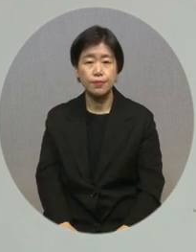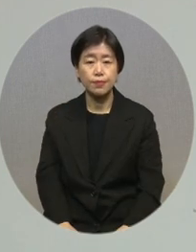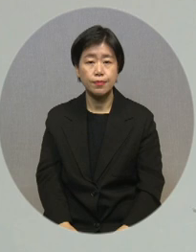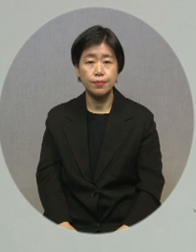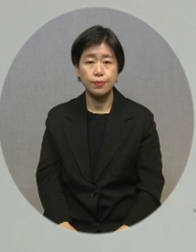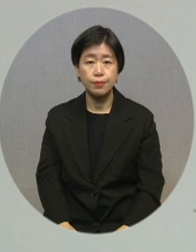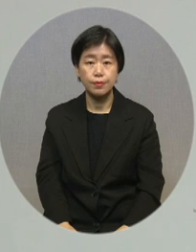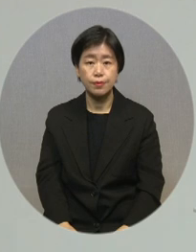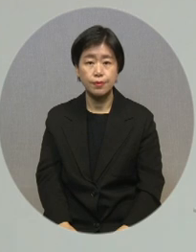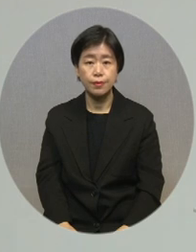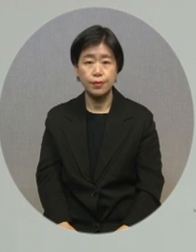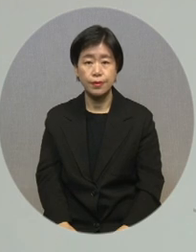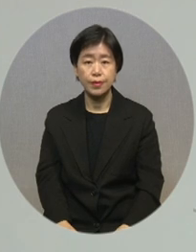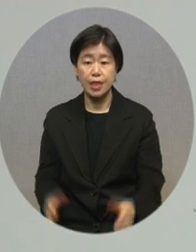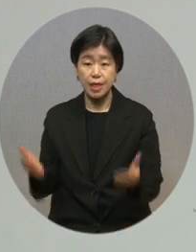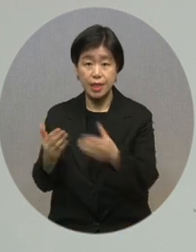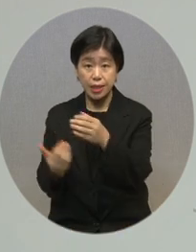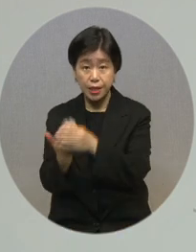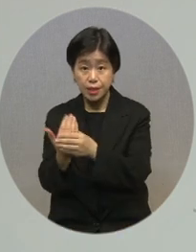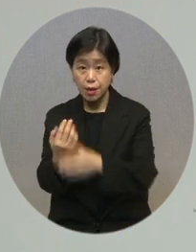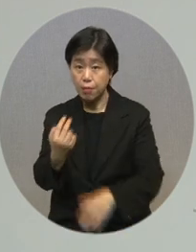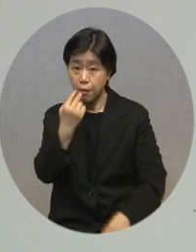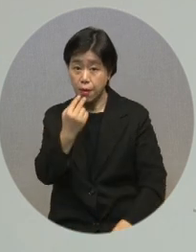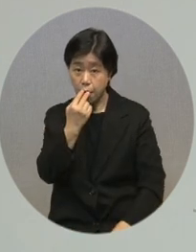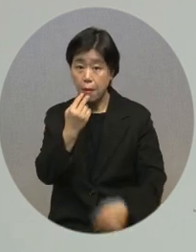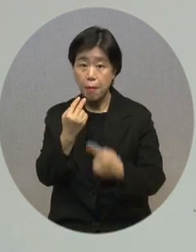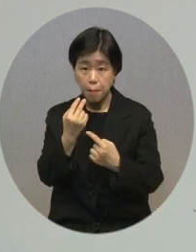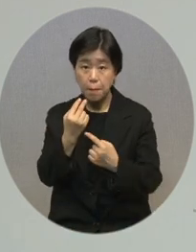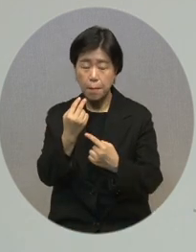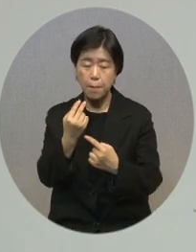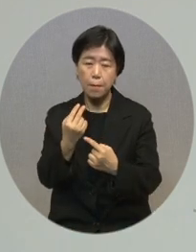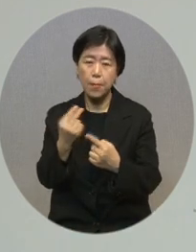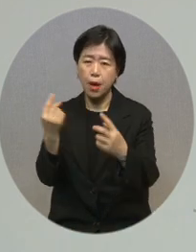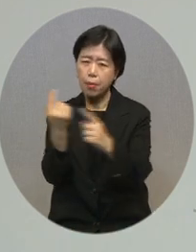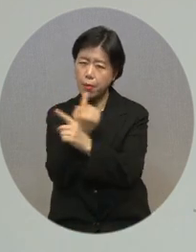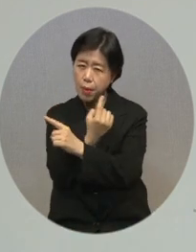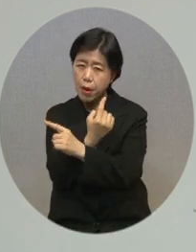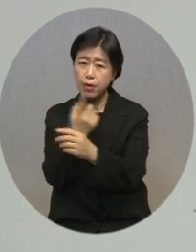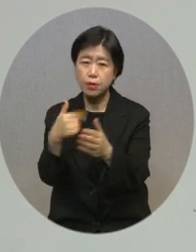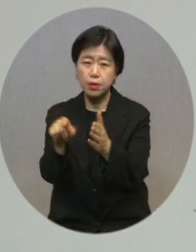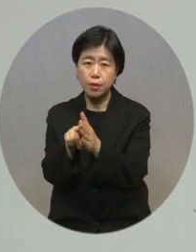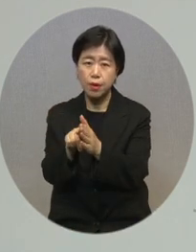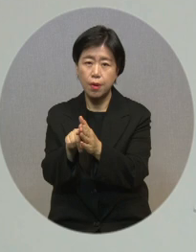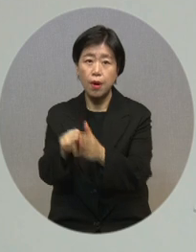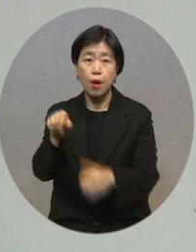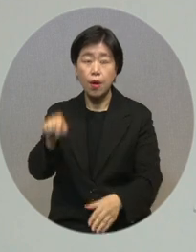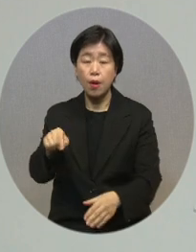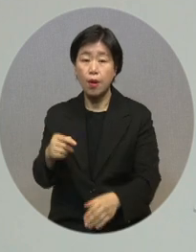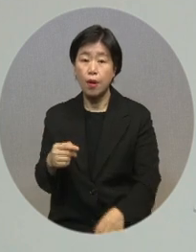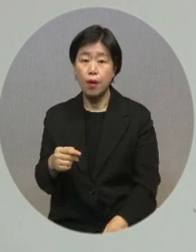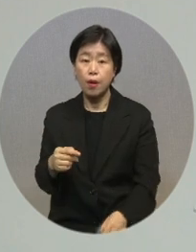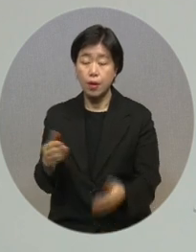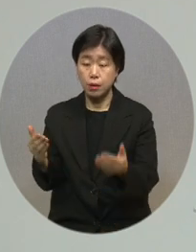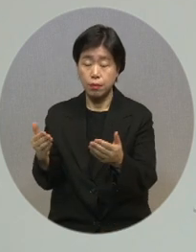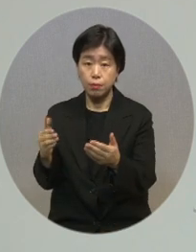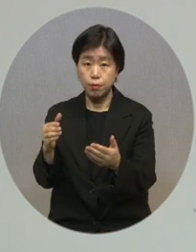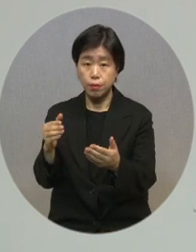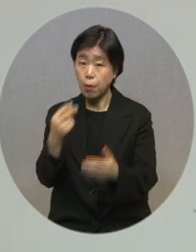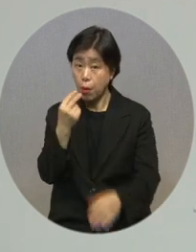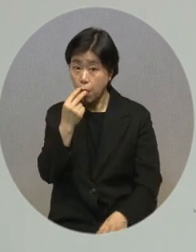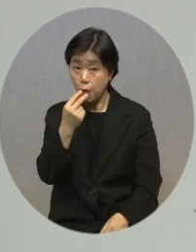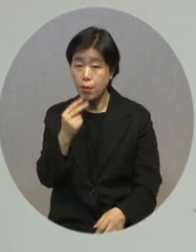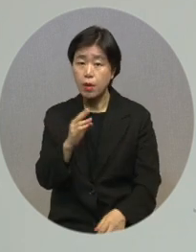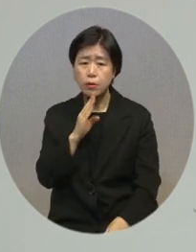산재보험 그 제도 개선 TF를 중심으로 앞으로 그 산재보험 제도가 진짜 그 근로자들을 위해서 산재를